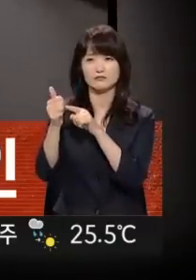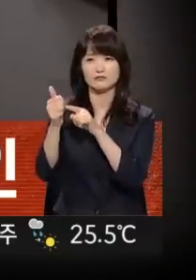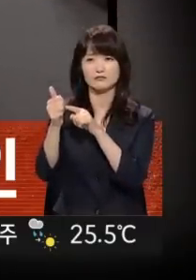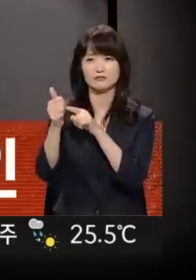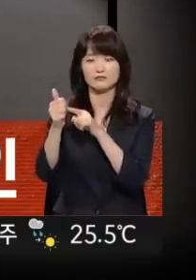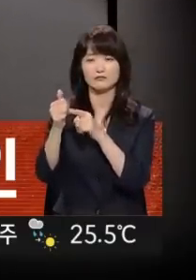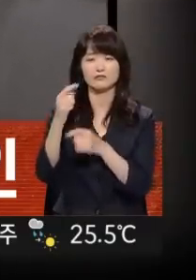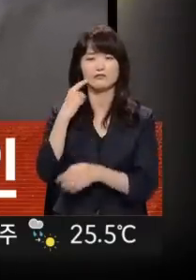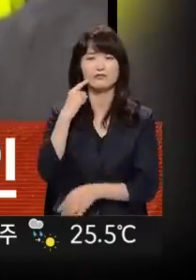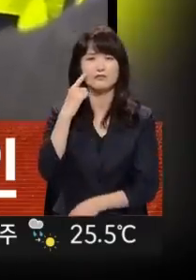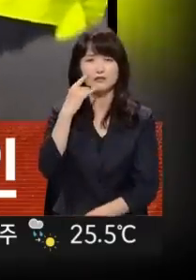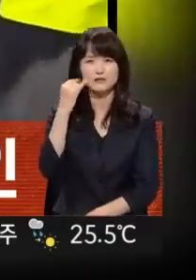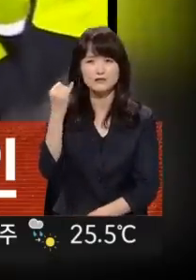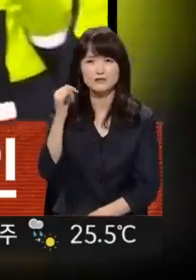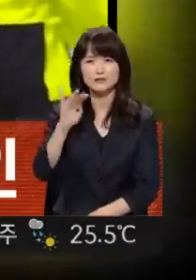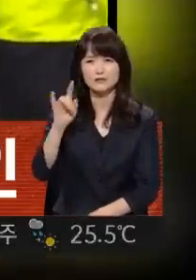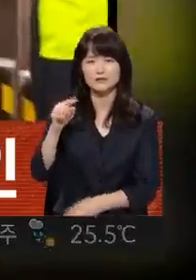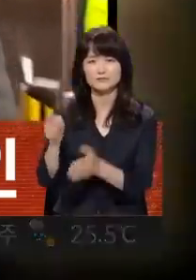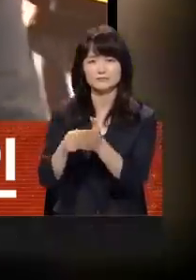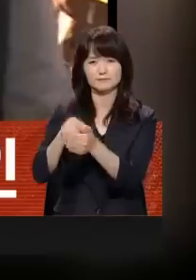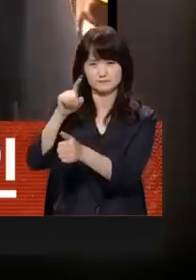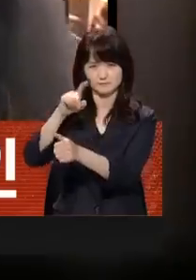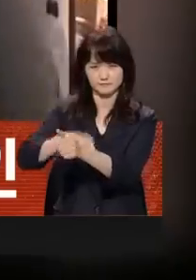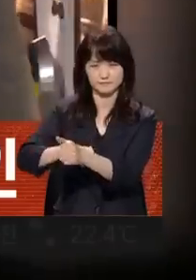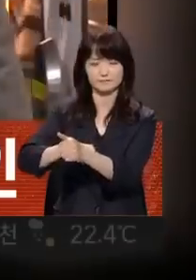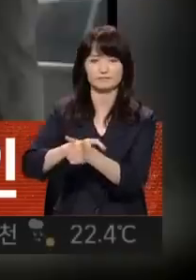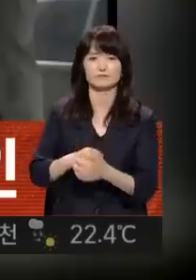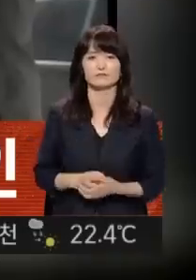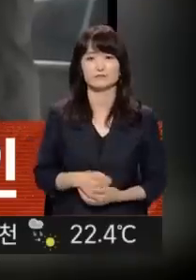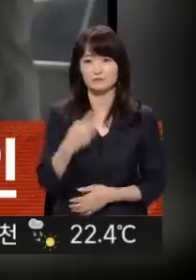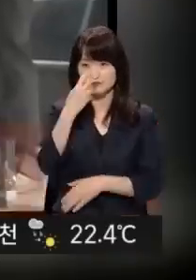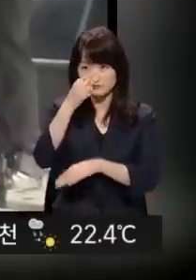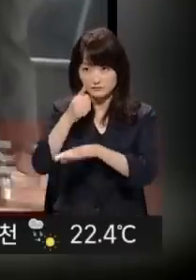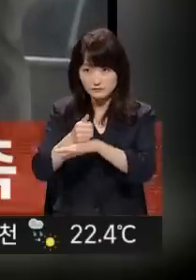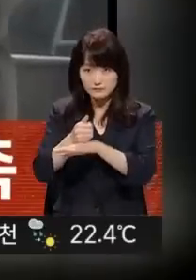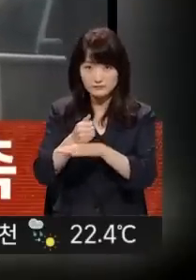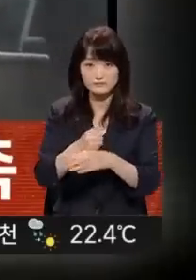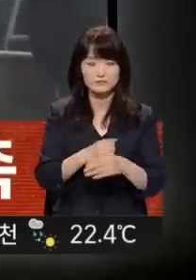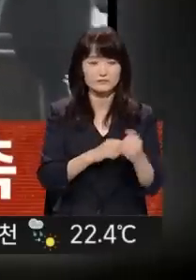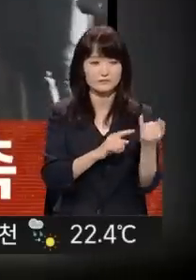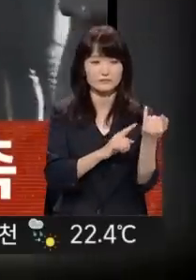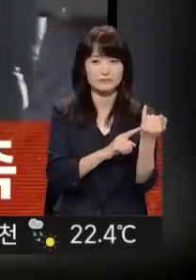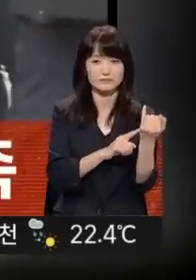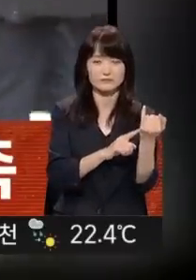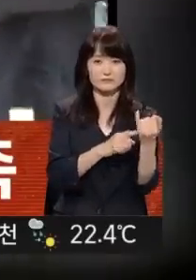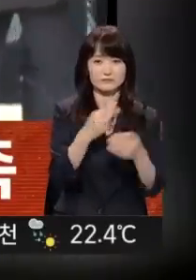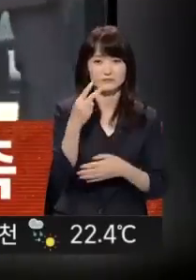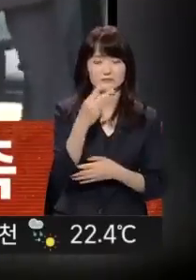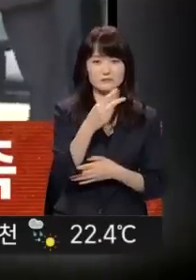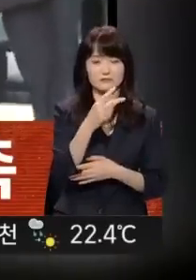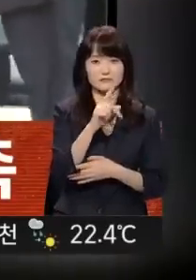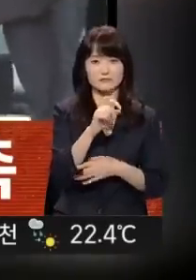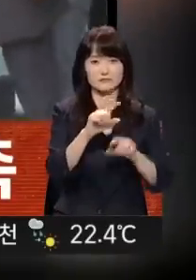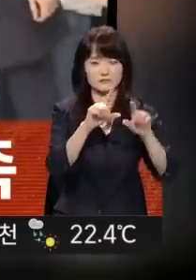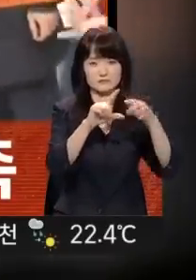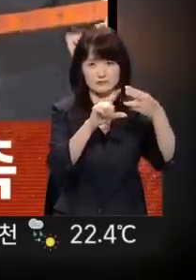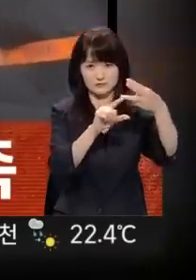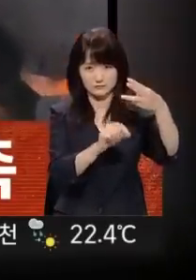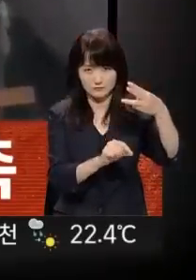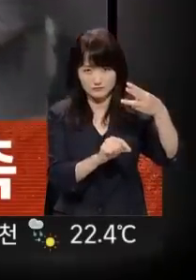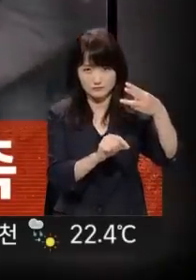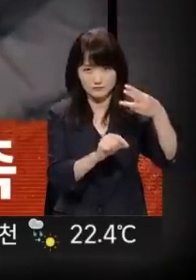그리고 계모 백신을 당시 긴급체포했습니다 조사를 보니까이 피해 중학생이 2015년 3월에 중학교 입학을 했고